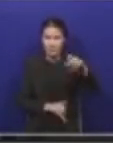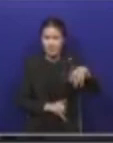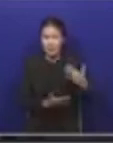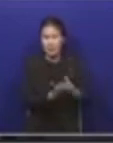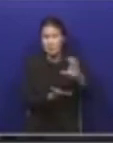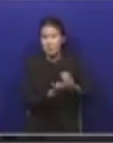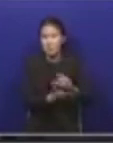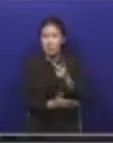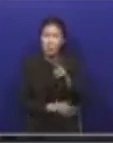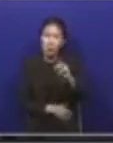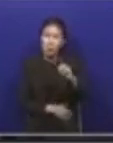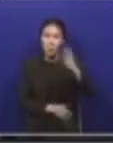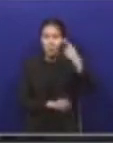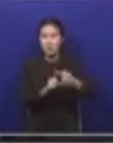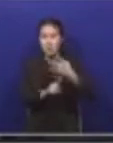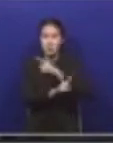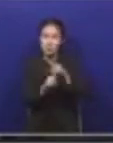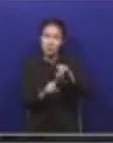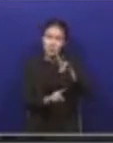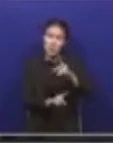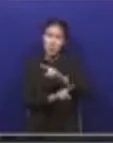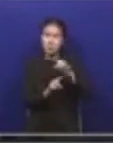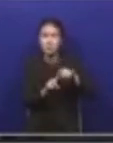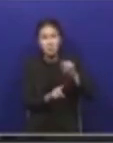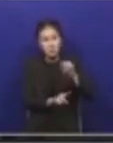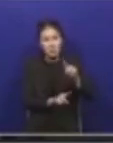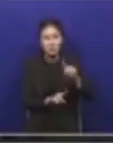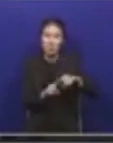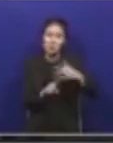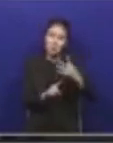ก็จะรู้ไปรับธรรมดารสำนักงูมันก็อ้างบอกว่าตีพอรอมอวันที่7เมษายนมติครมวันที่ 21